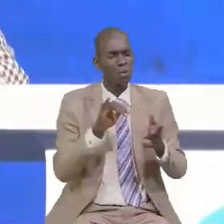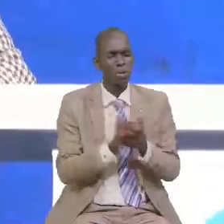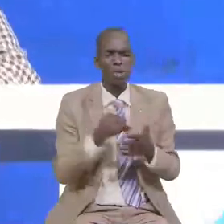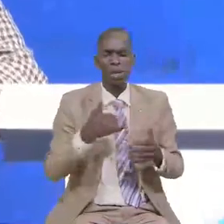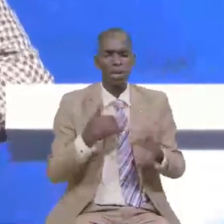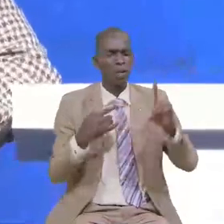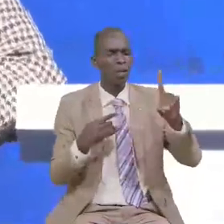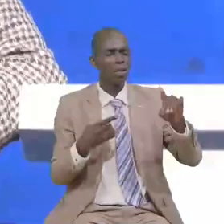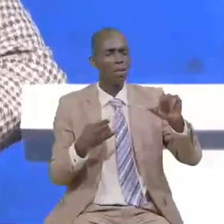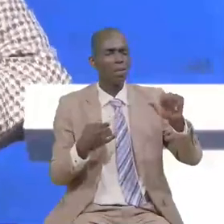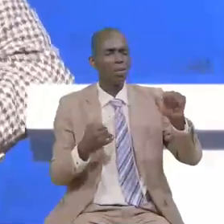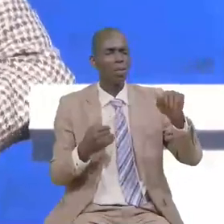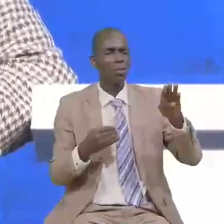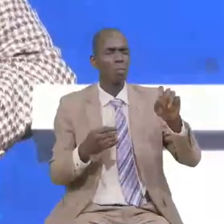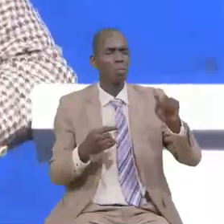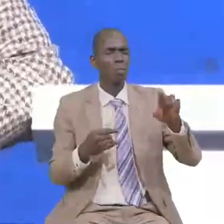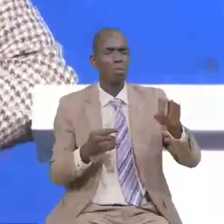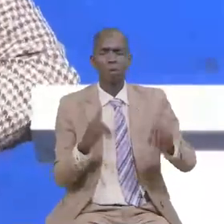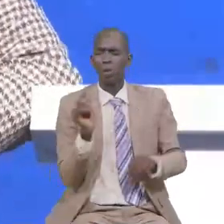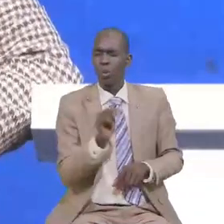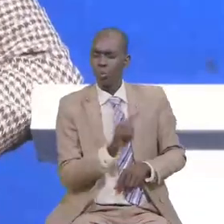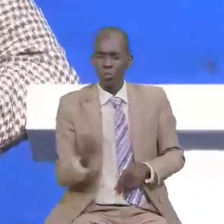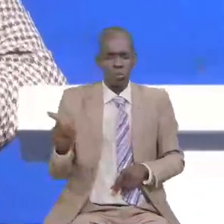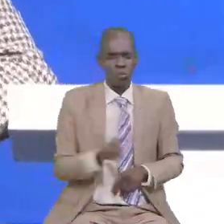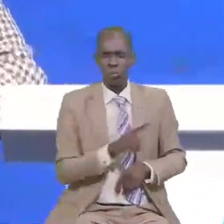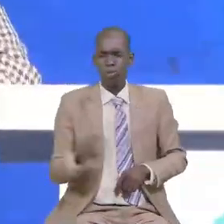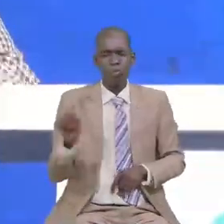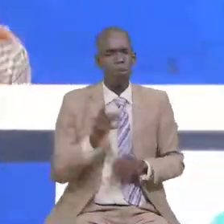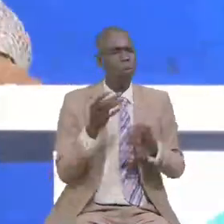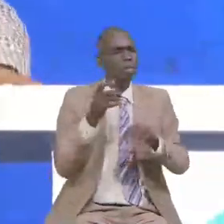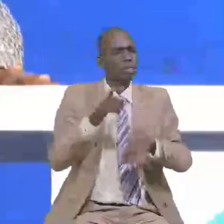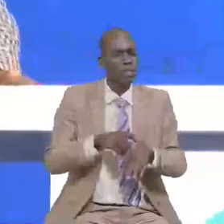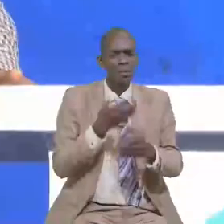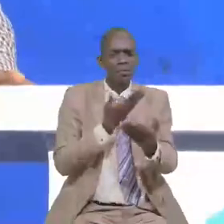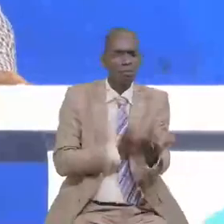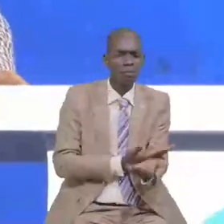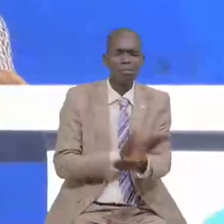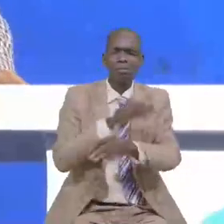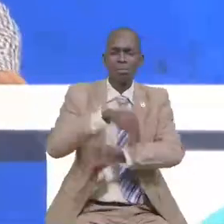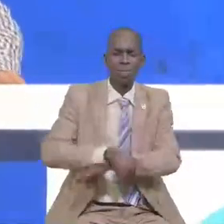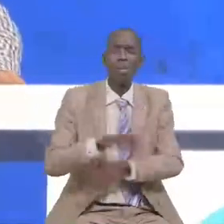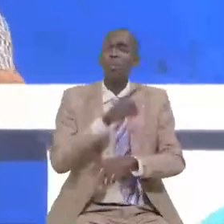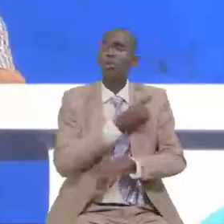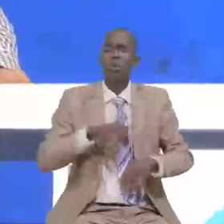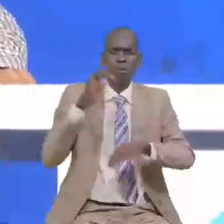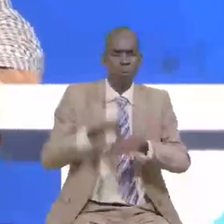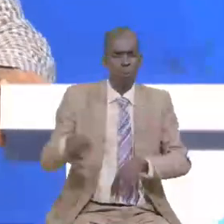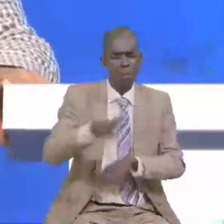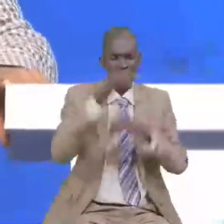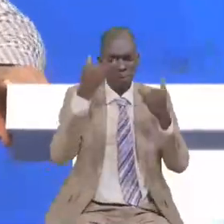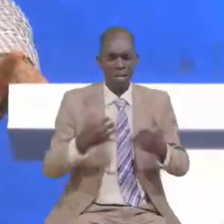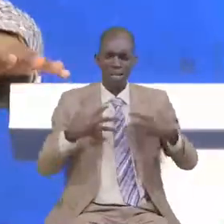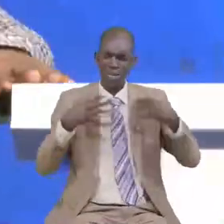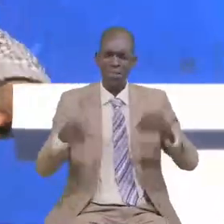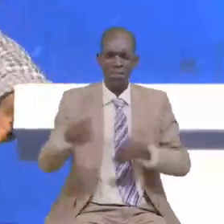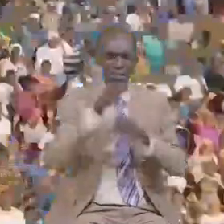diabétiques. Ils vont aux toilettes à maintes reprises, le jour aussi